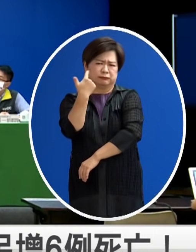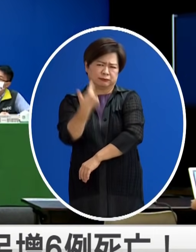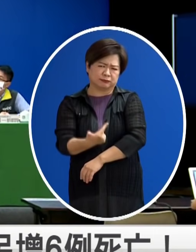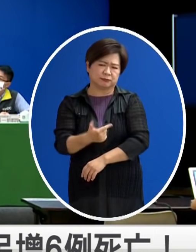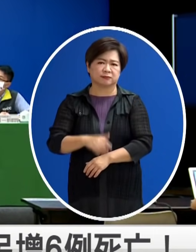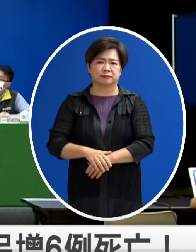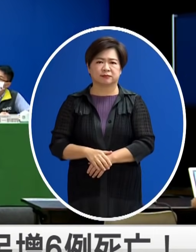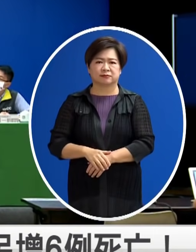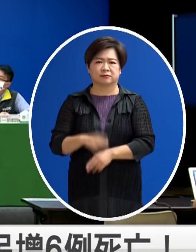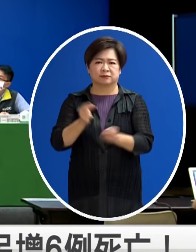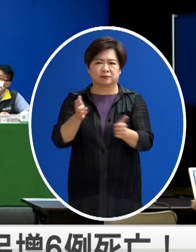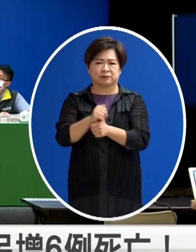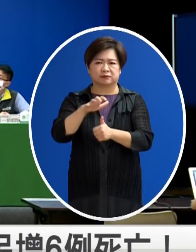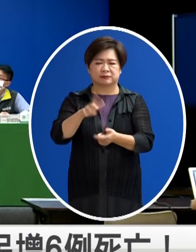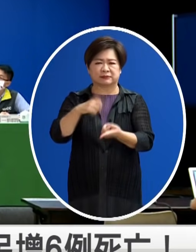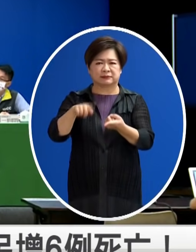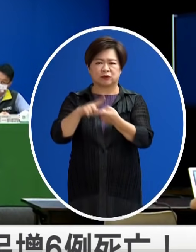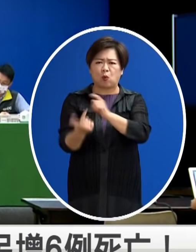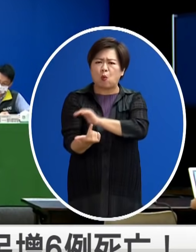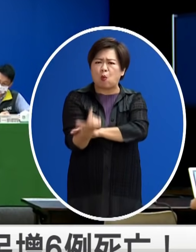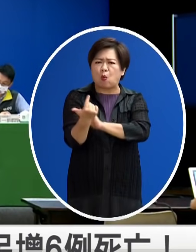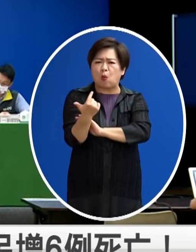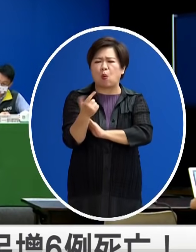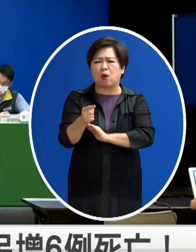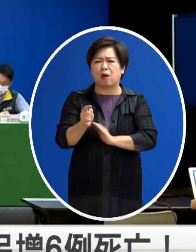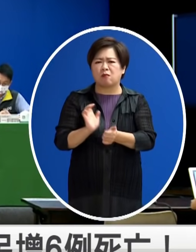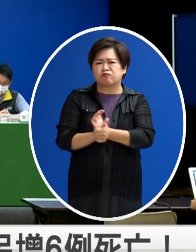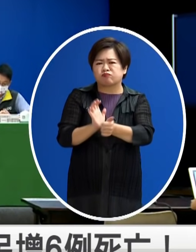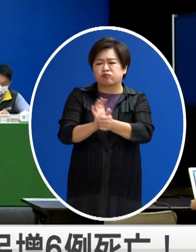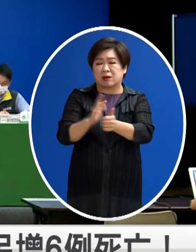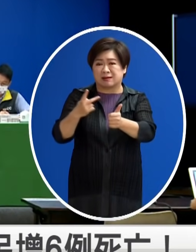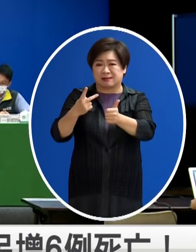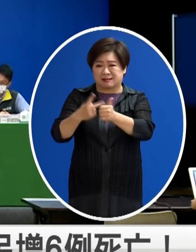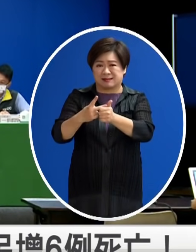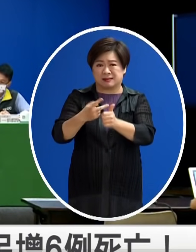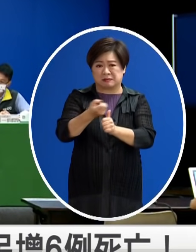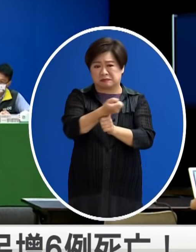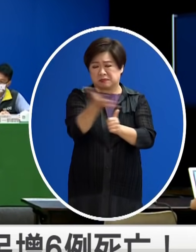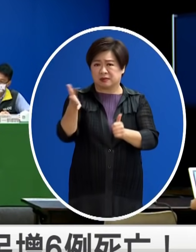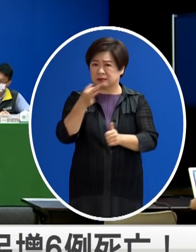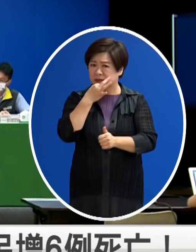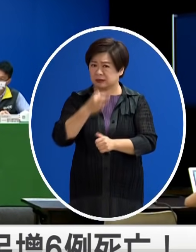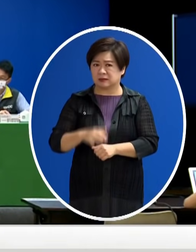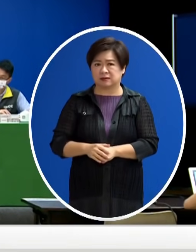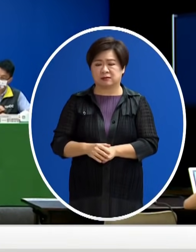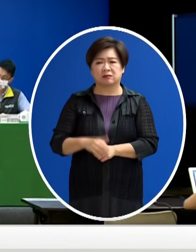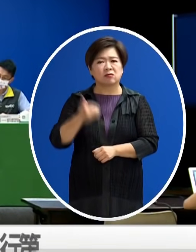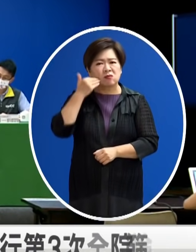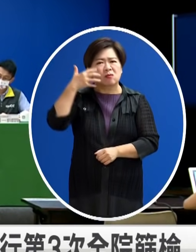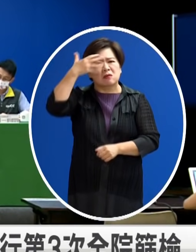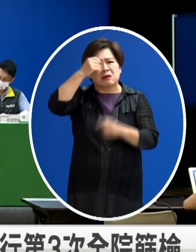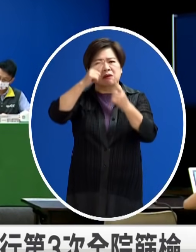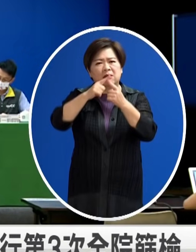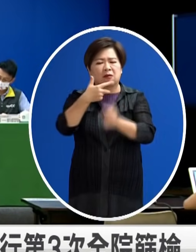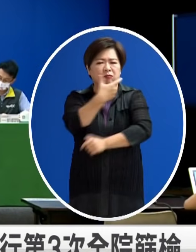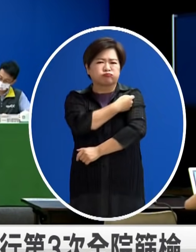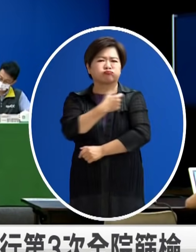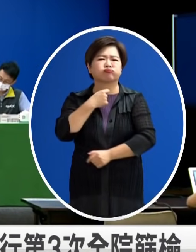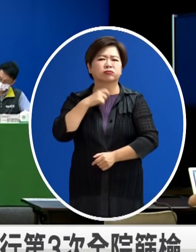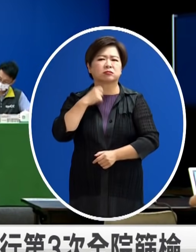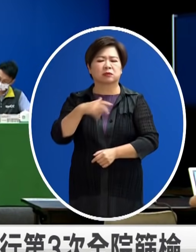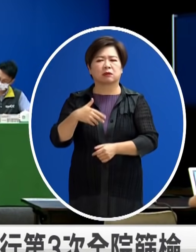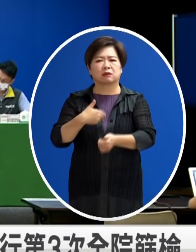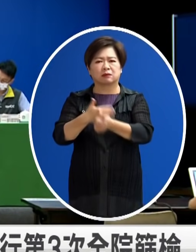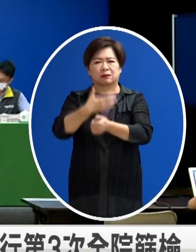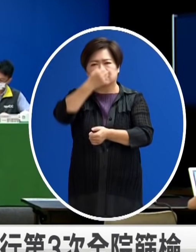那指挥中心应该拿出一些积极作为，否则呢对第二波的疫情没有帮助，那如果长者不愿意打就赶快开放给年